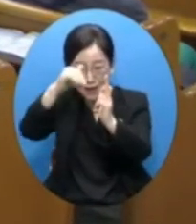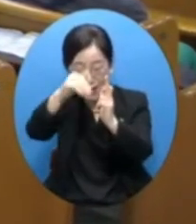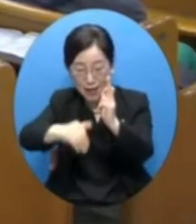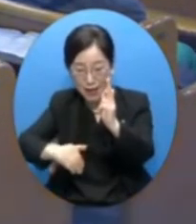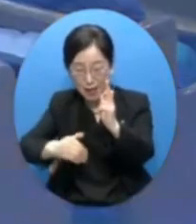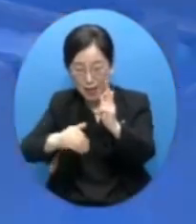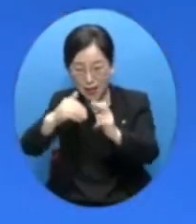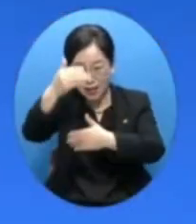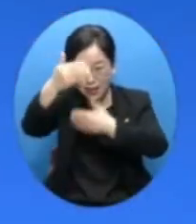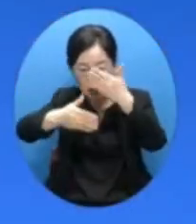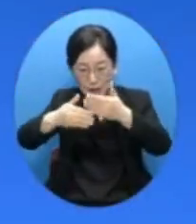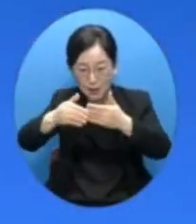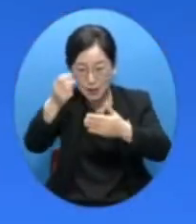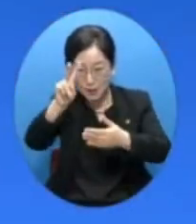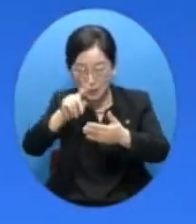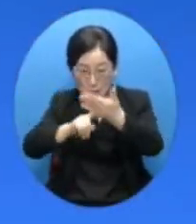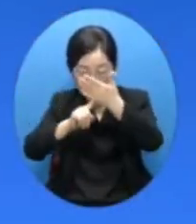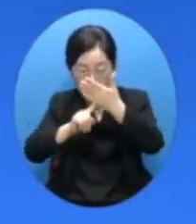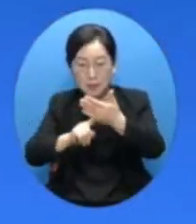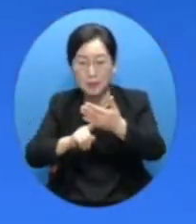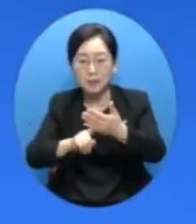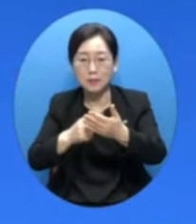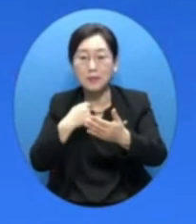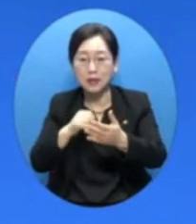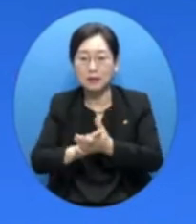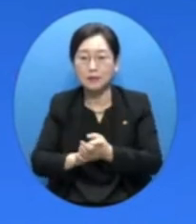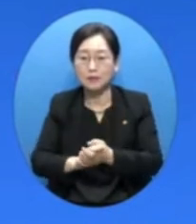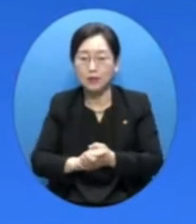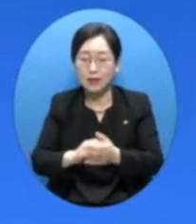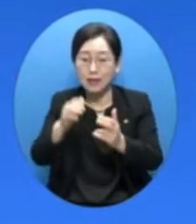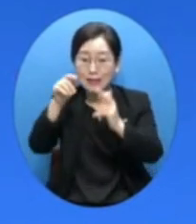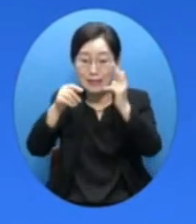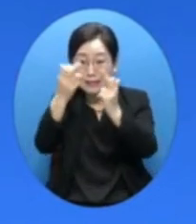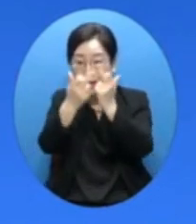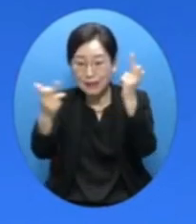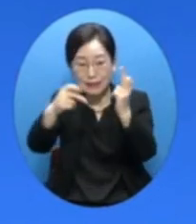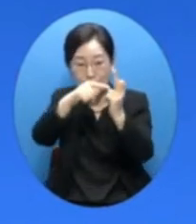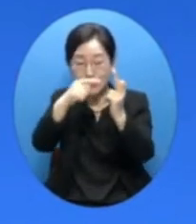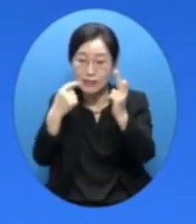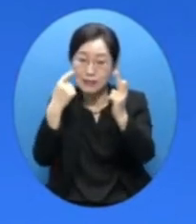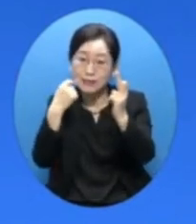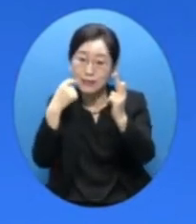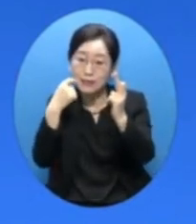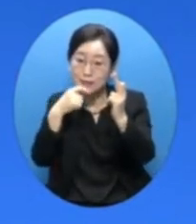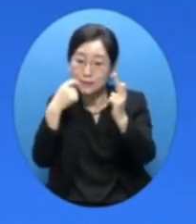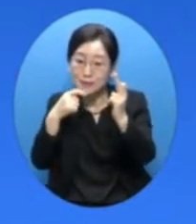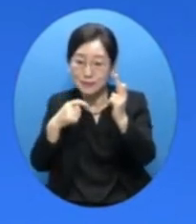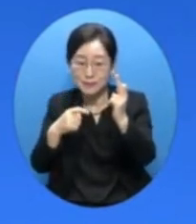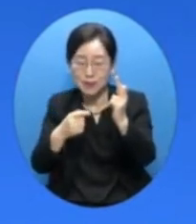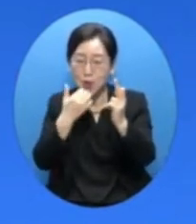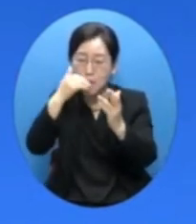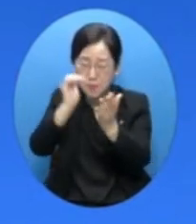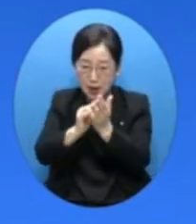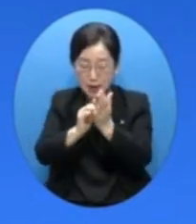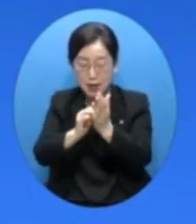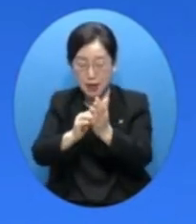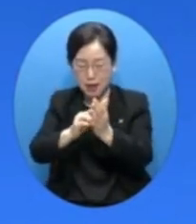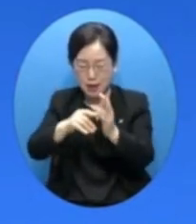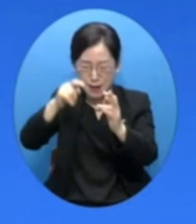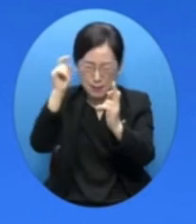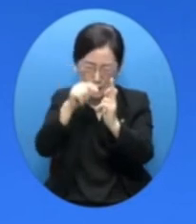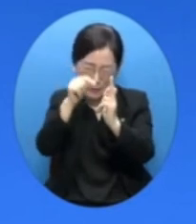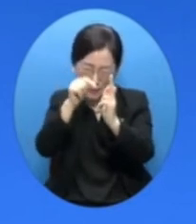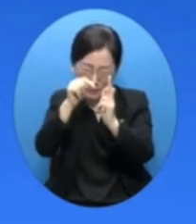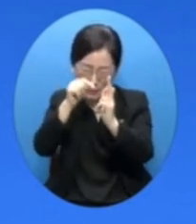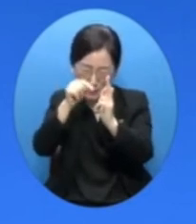있는데, 그 산에서 가장 금이 많이 들어있는 바위를 깨내서 가지고 그걸 잘게